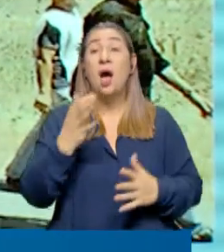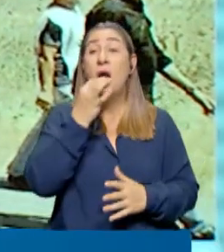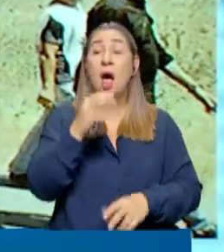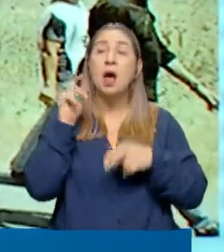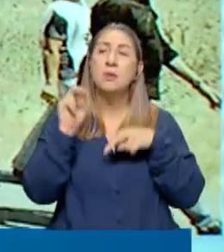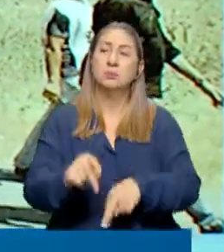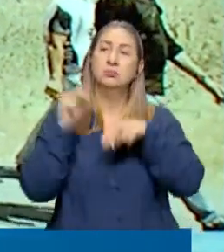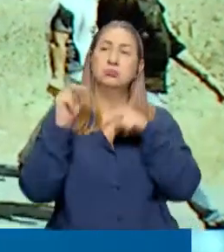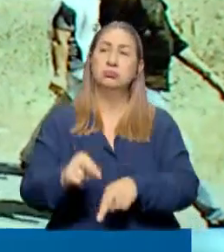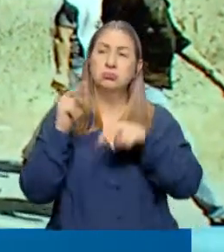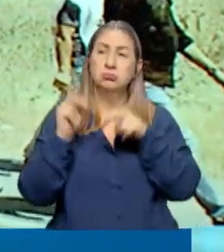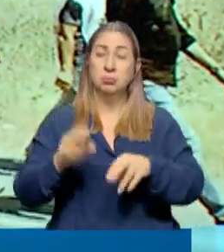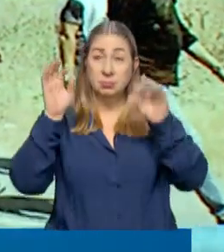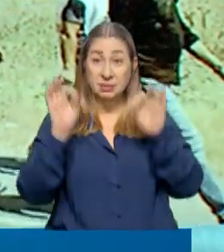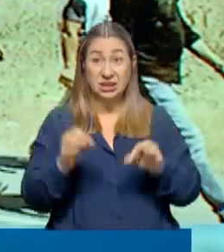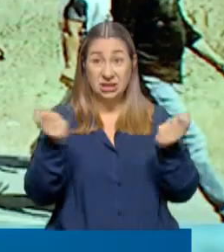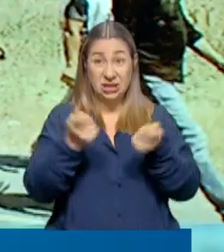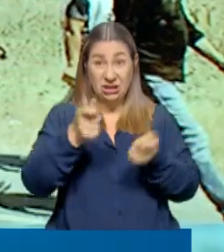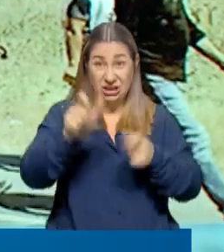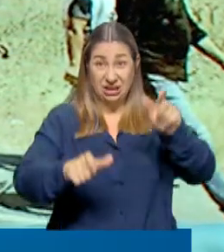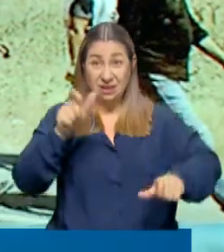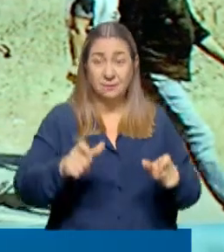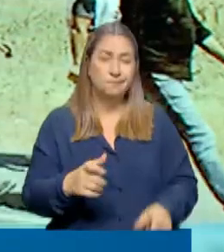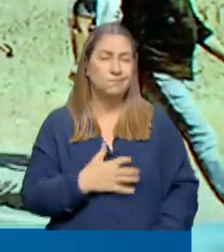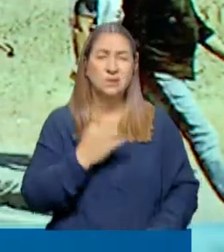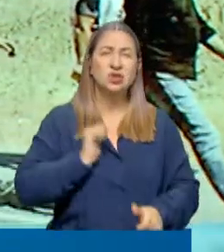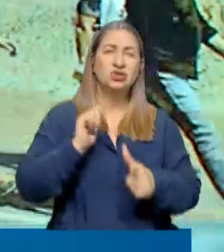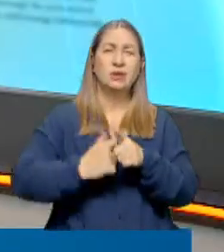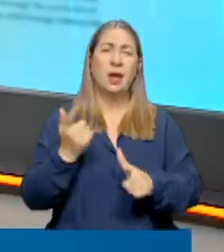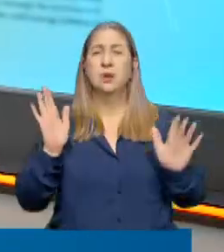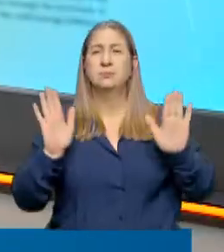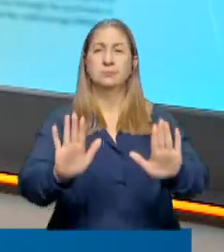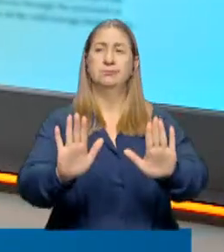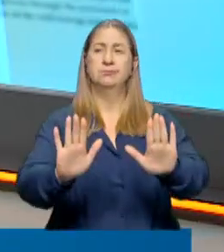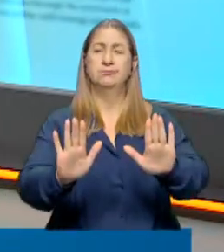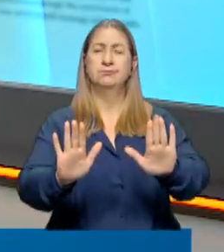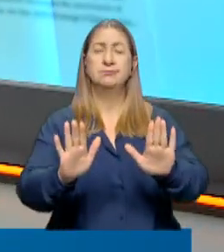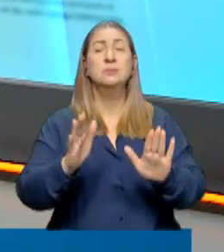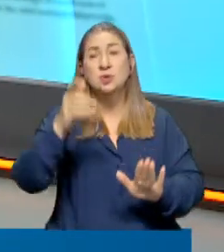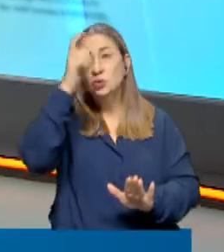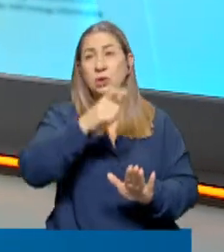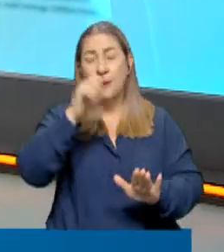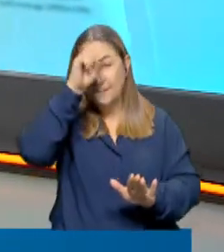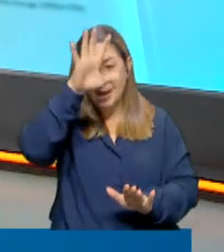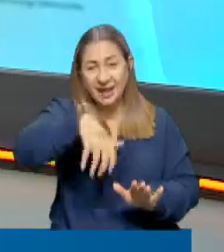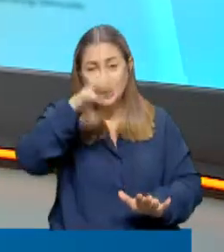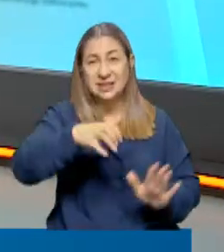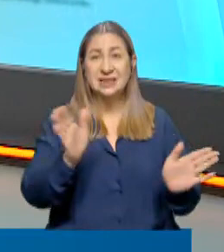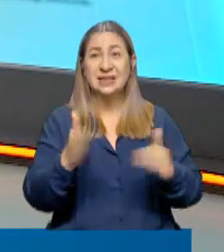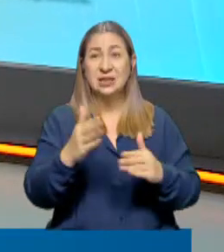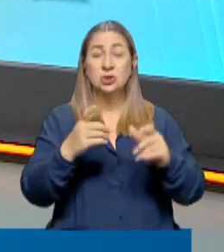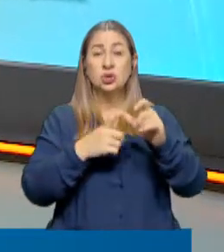Ankara'ya yürüyüşe geçen işçileri ne yazık ki jandarma durdurdu. Türkiye Maden İşçileri